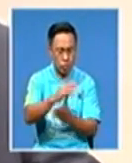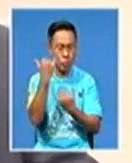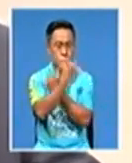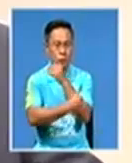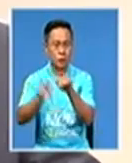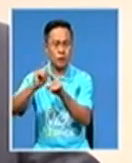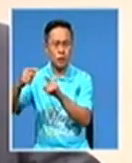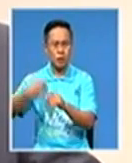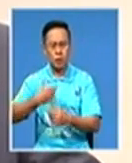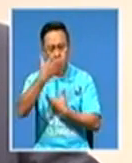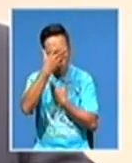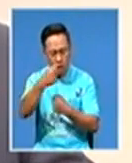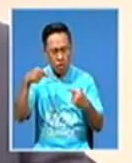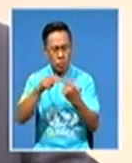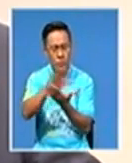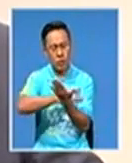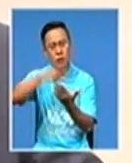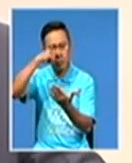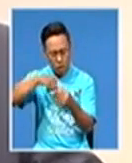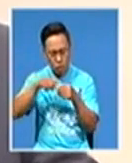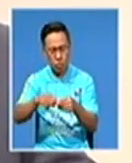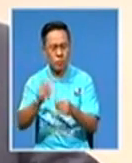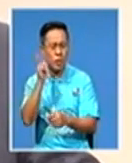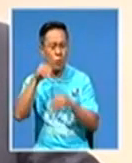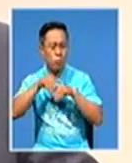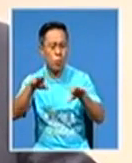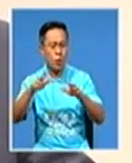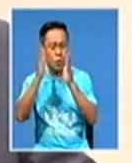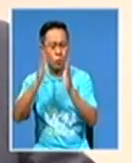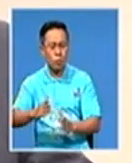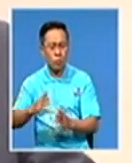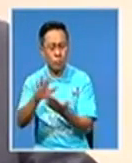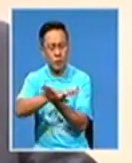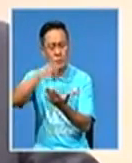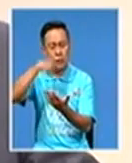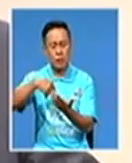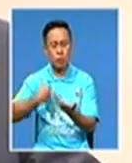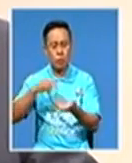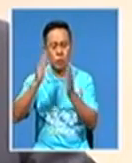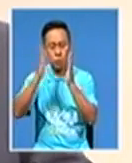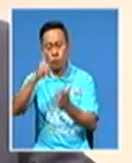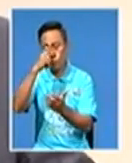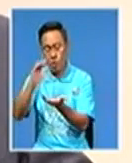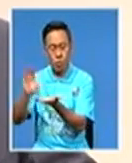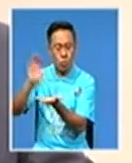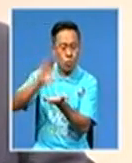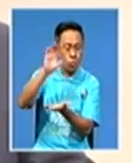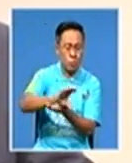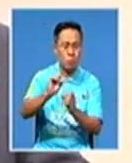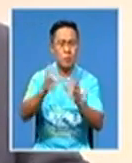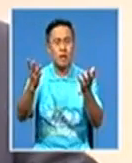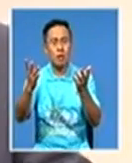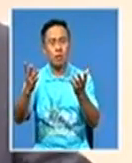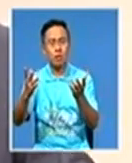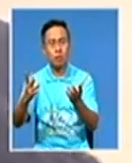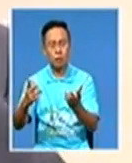ะฮะยังชอบเราอยู่ฉะนั้นคนที่ข่าวลือที่ไปชอบไปบอกว่าเขาจะหนีจากเราเนี่ยที่เขาหนีจากเราก็เพราะเ